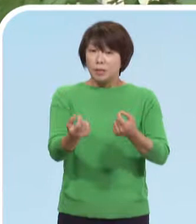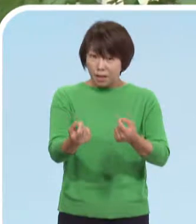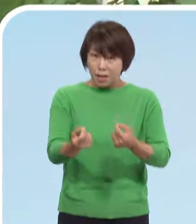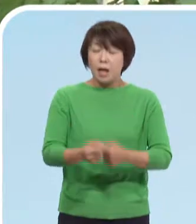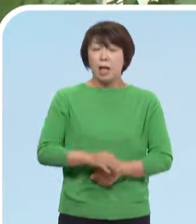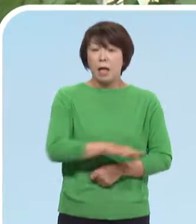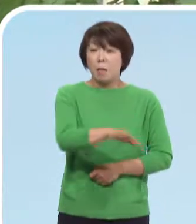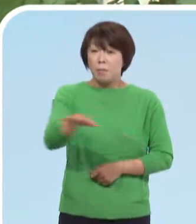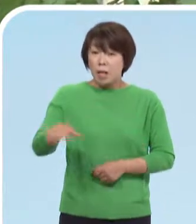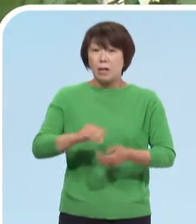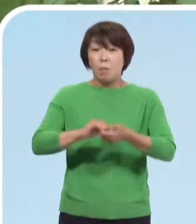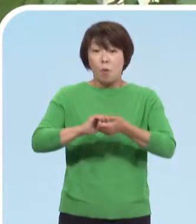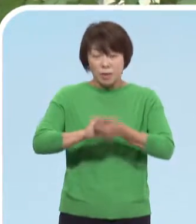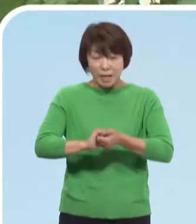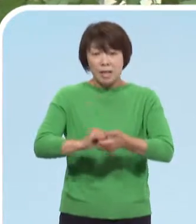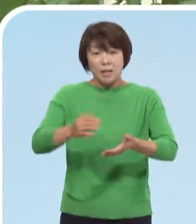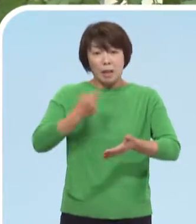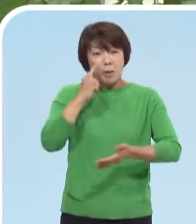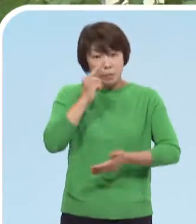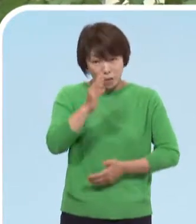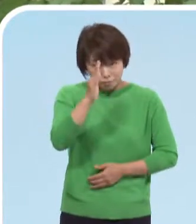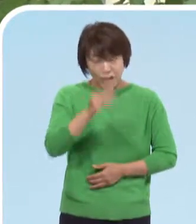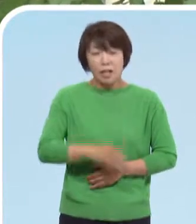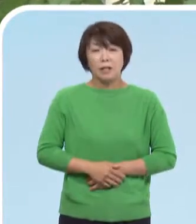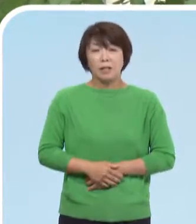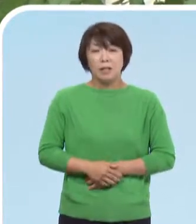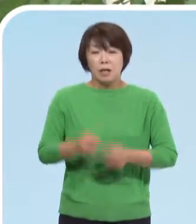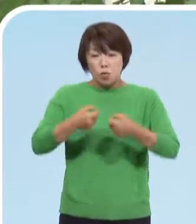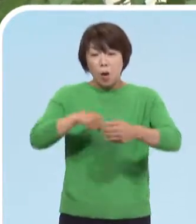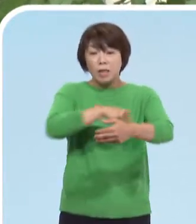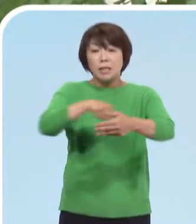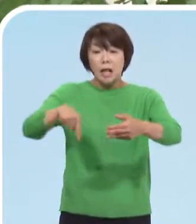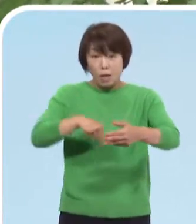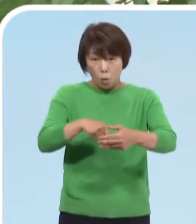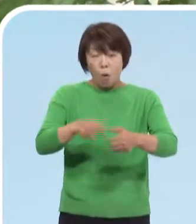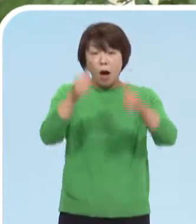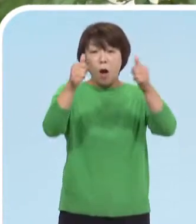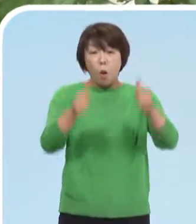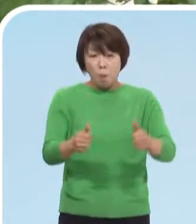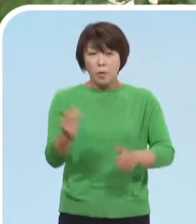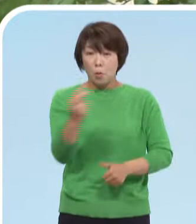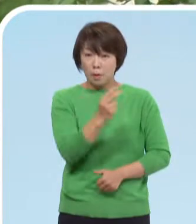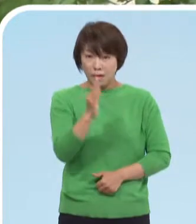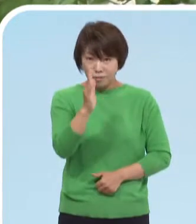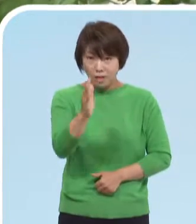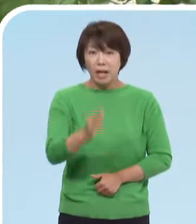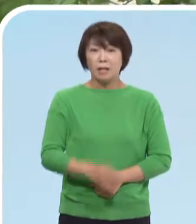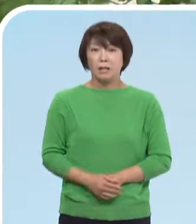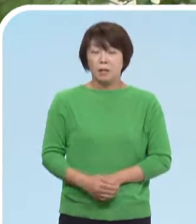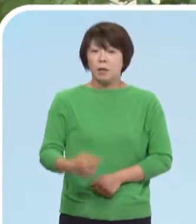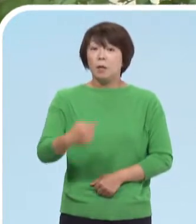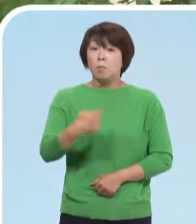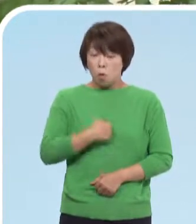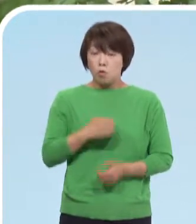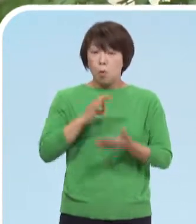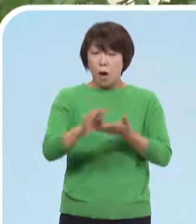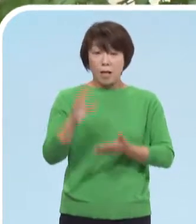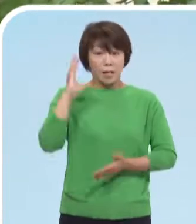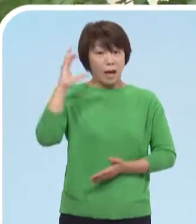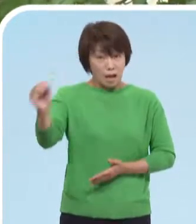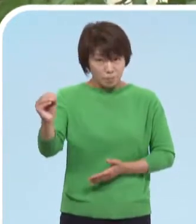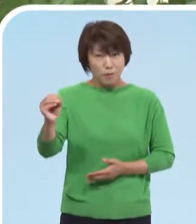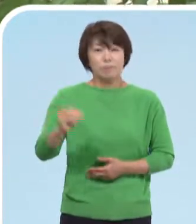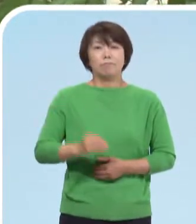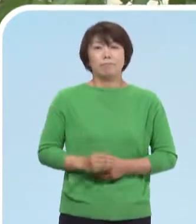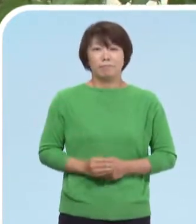ね。皆さんもですね、ぜひ味わってみてください。詳しい内容は公式ホームページをご覧ください。僕も買って帰